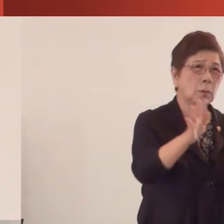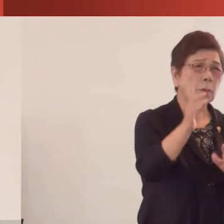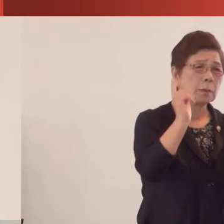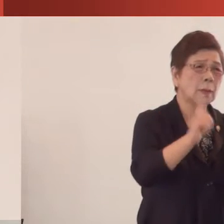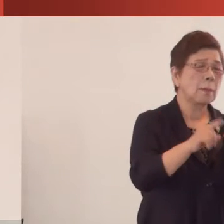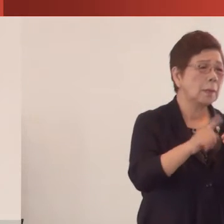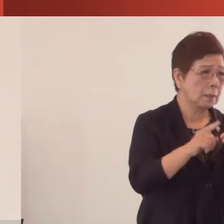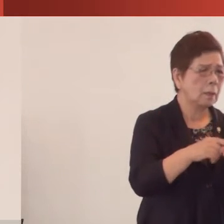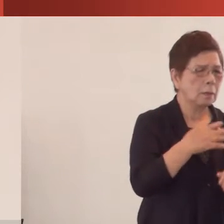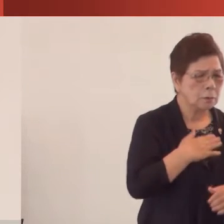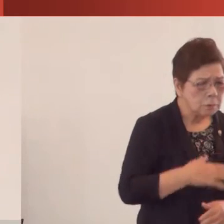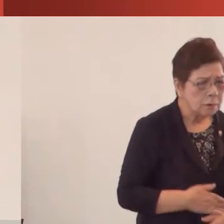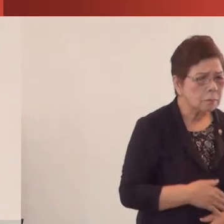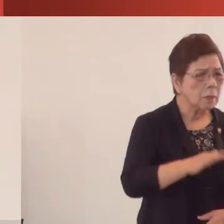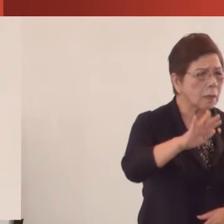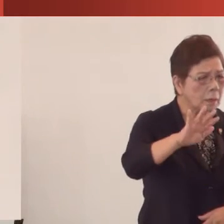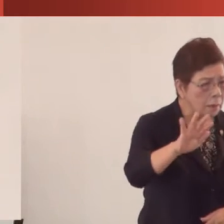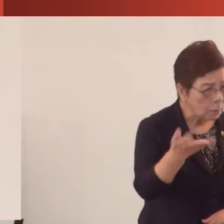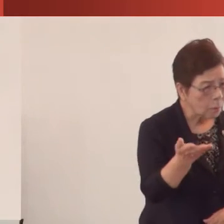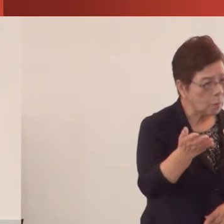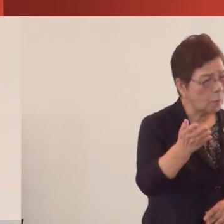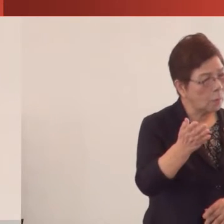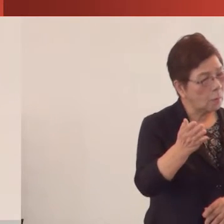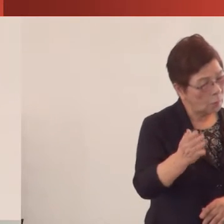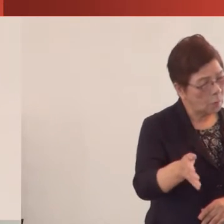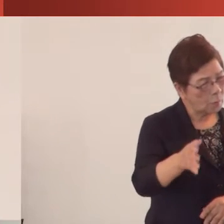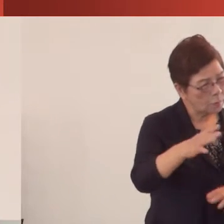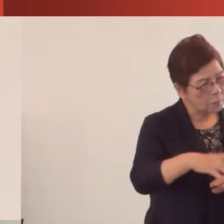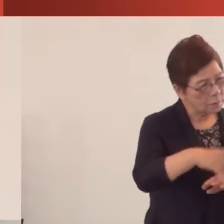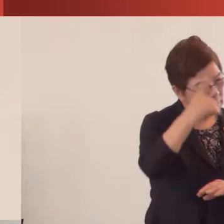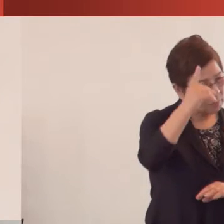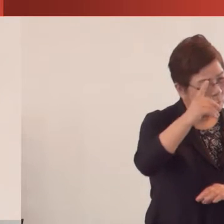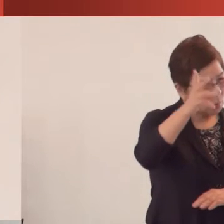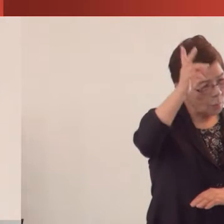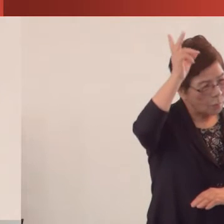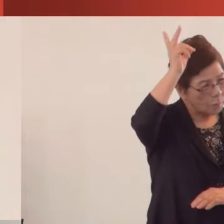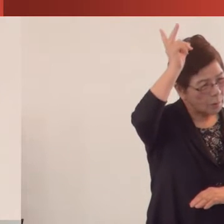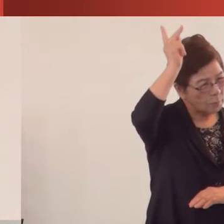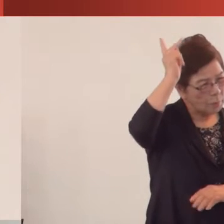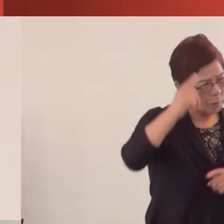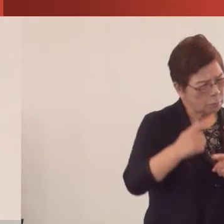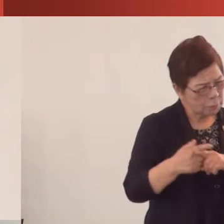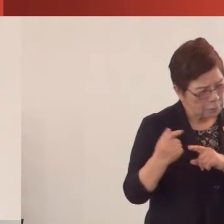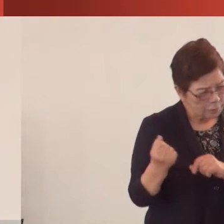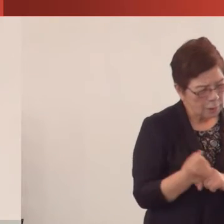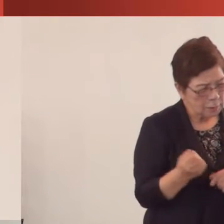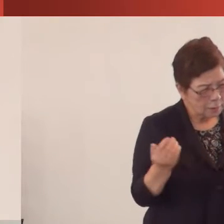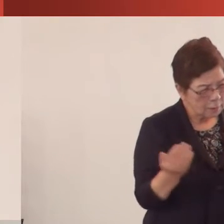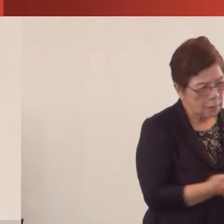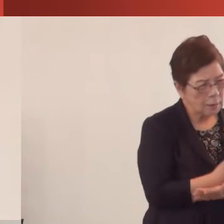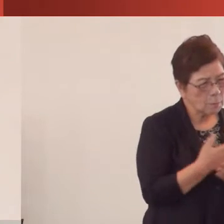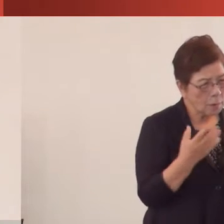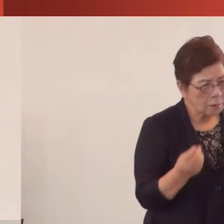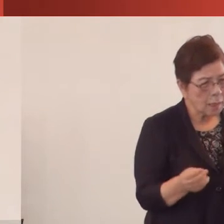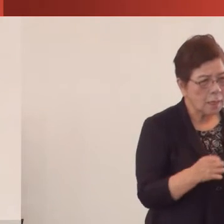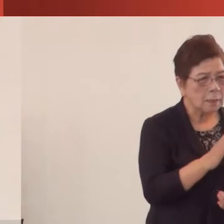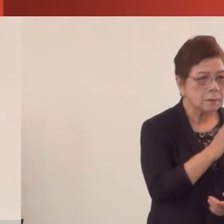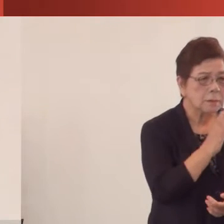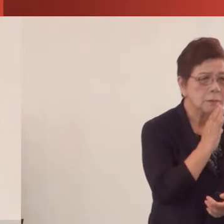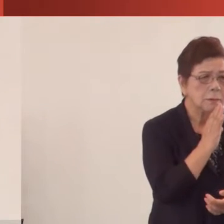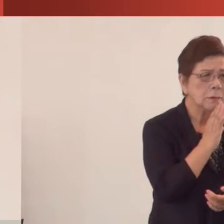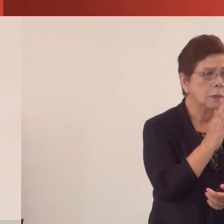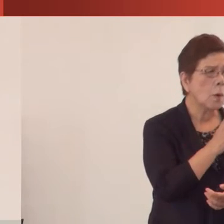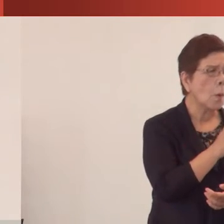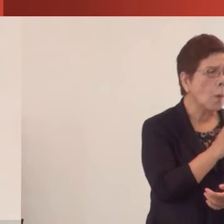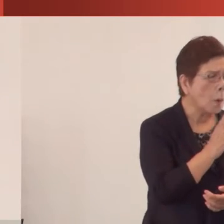しているわけですけれども、その一番最初の神のことをしてくださる、クリスチャンとしてくださるということが実は一番大きなチェンジ